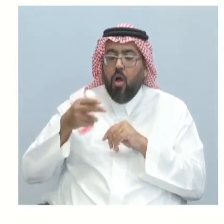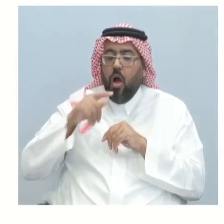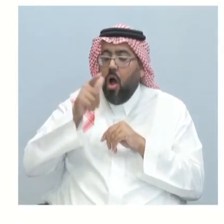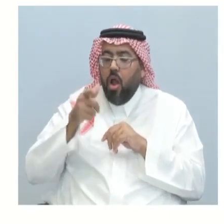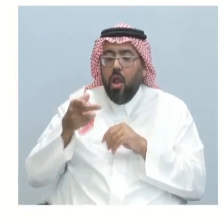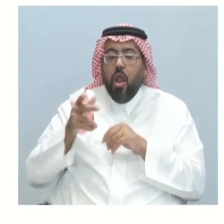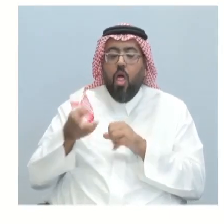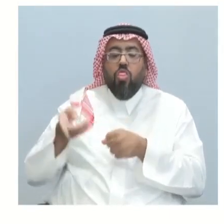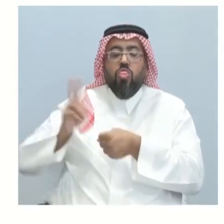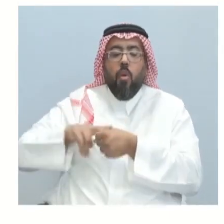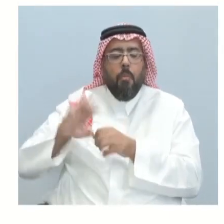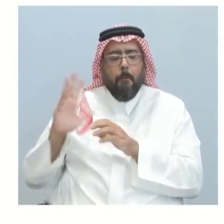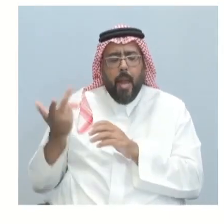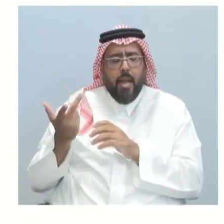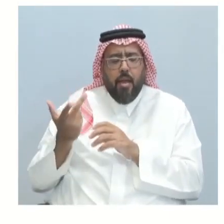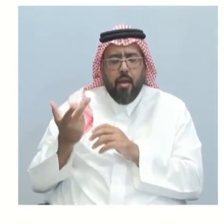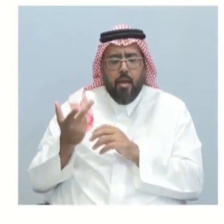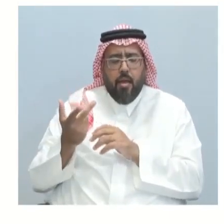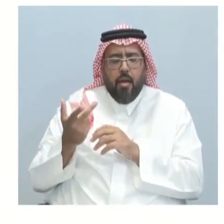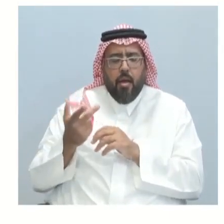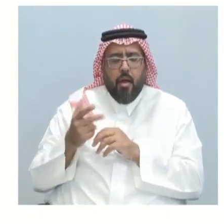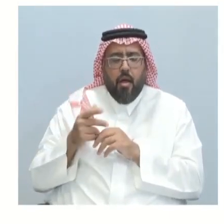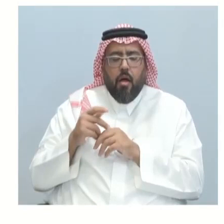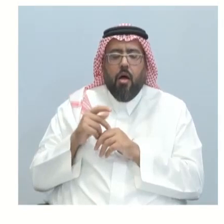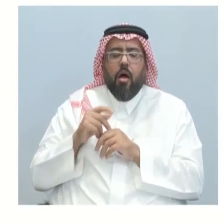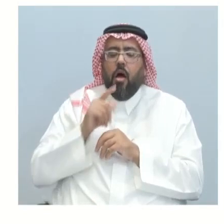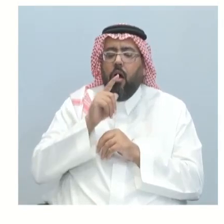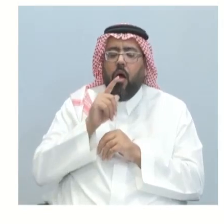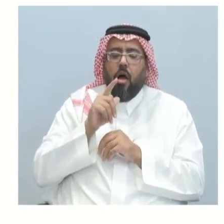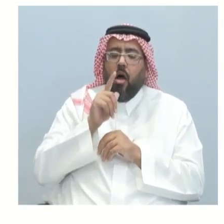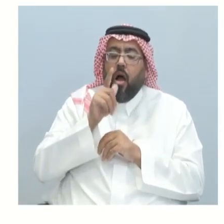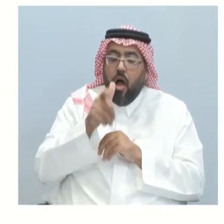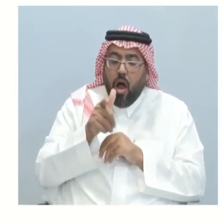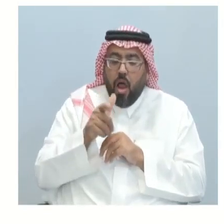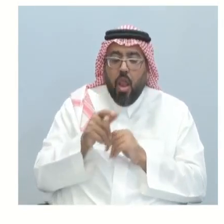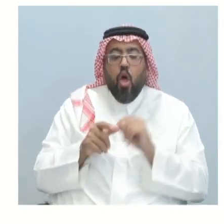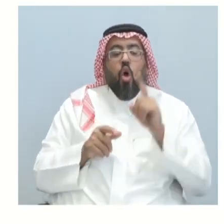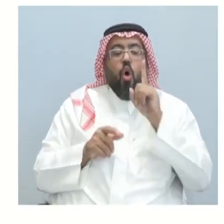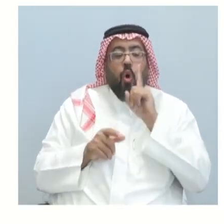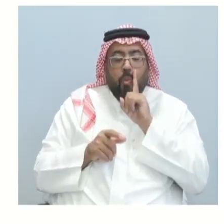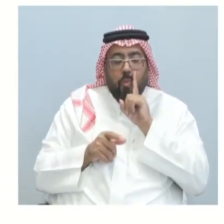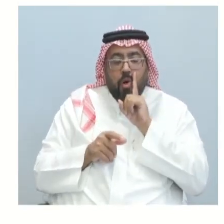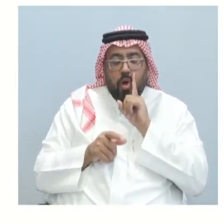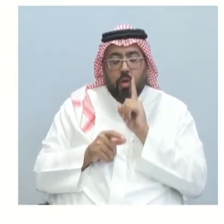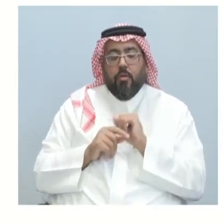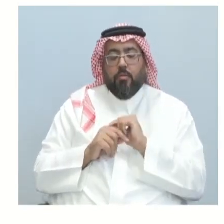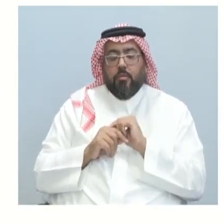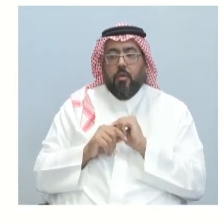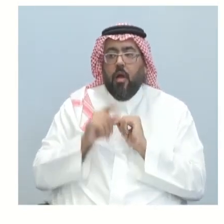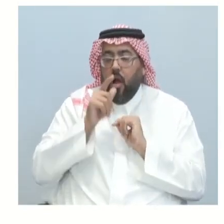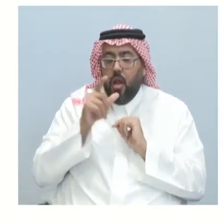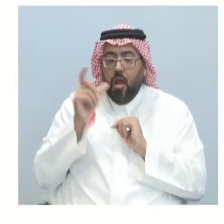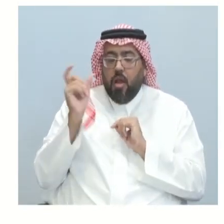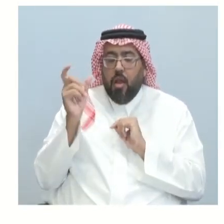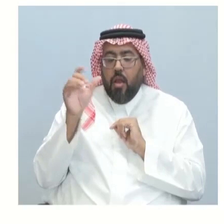امك ثم قال هذا الرجل ثم من فقال النبي صلى الله عليه